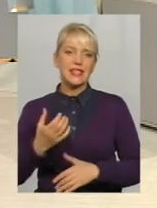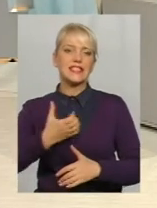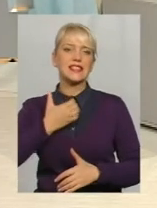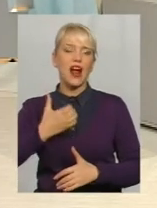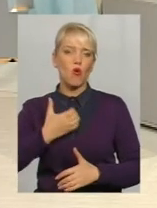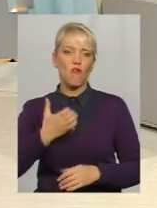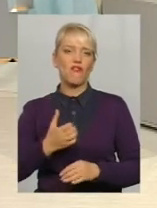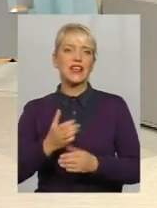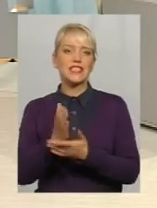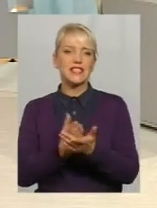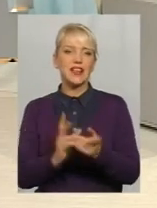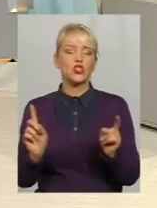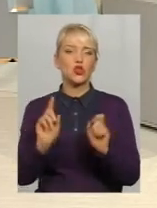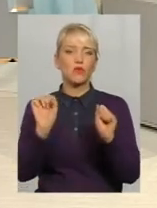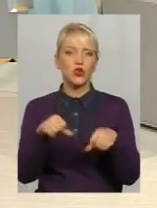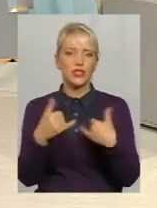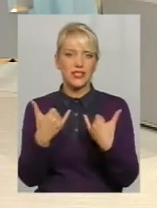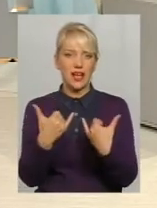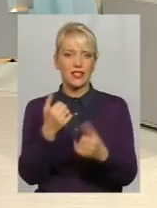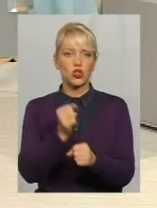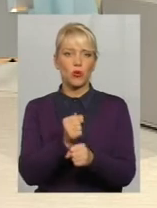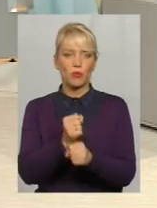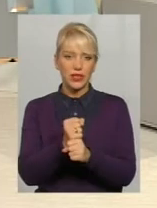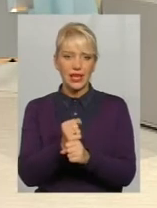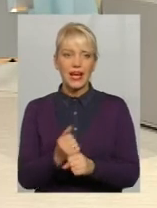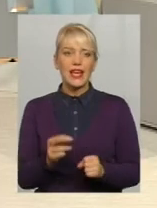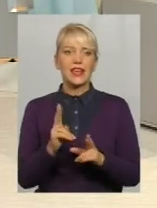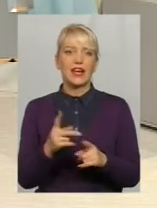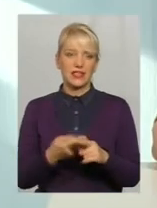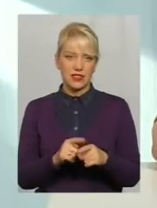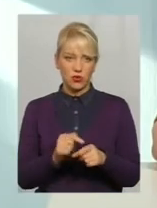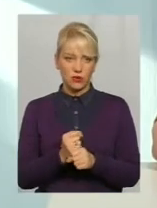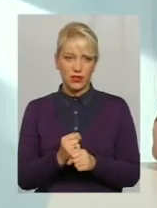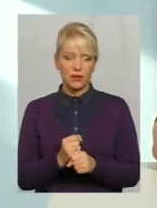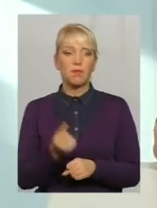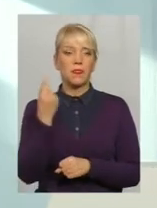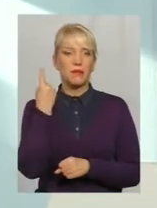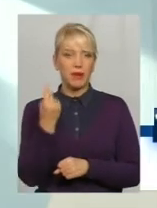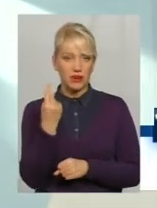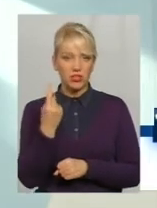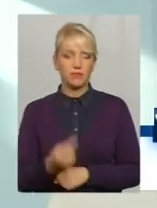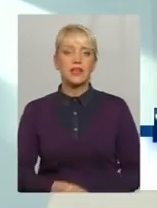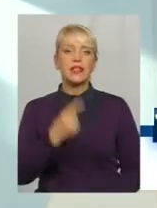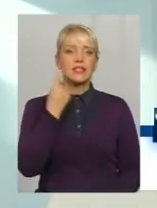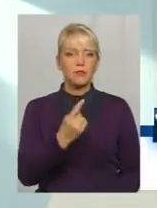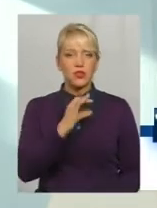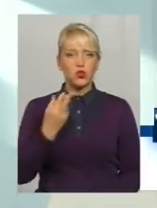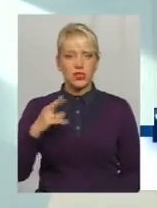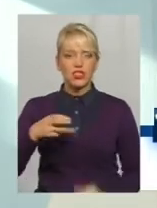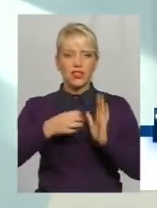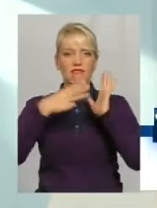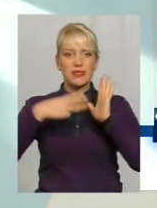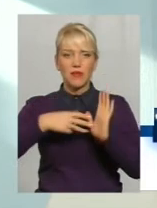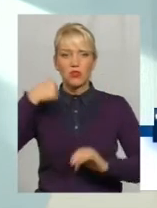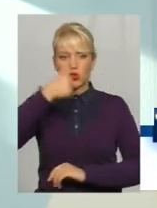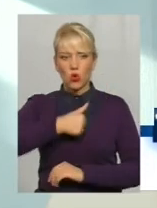Що можна зараз зробити і яким чином і коли це треба робити? Перше, З 1 січня 18-го